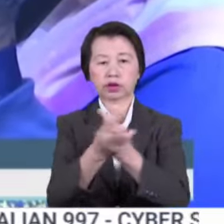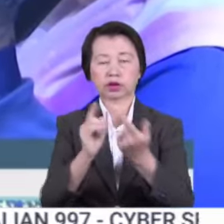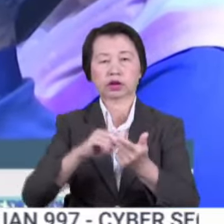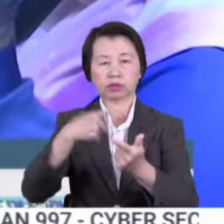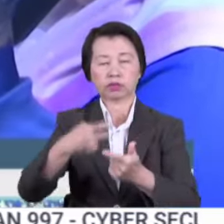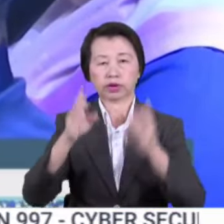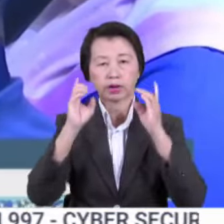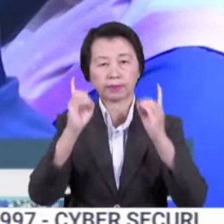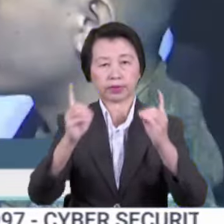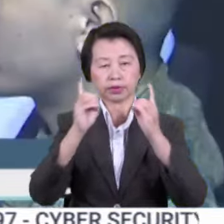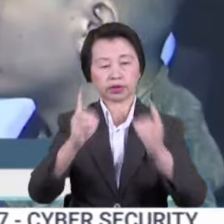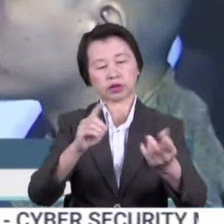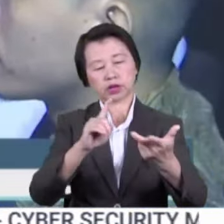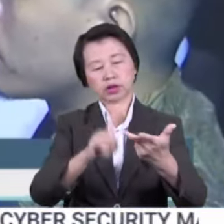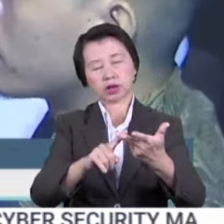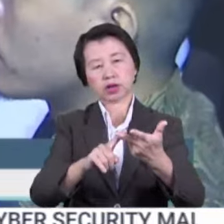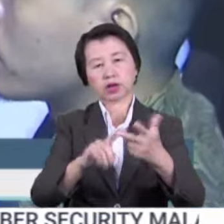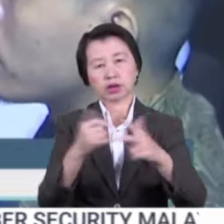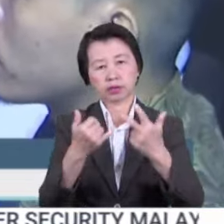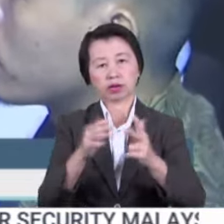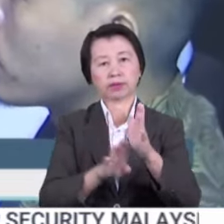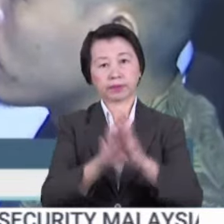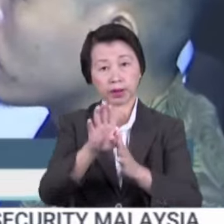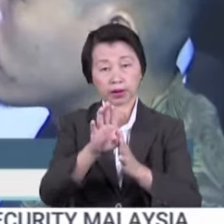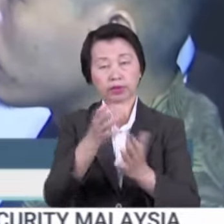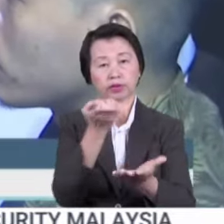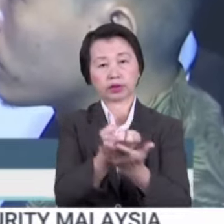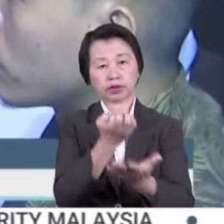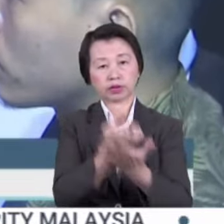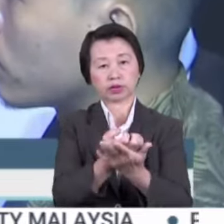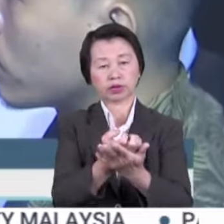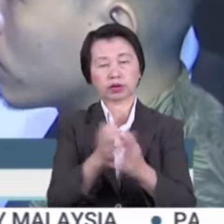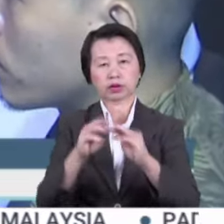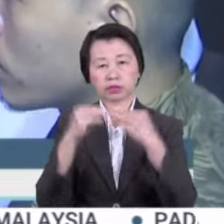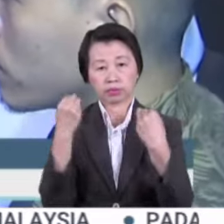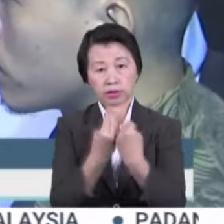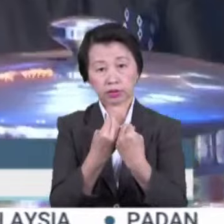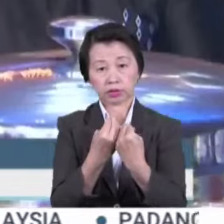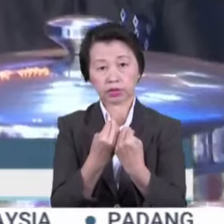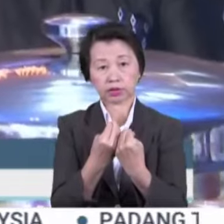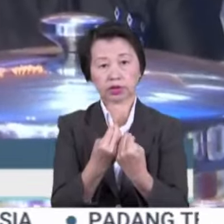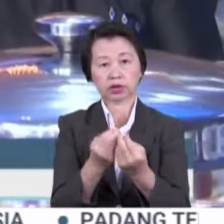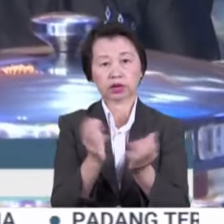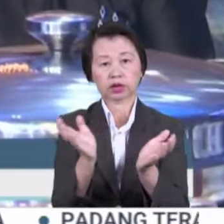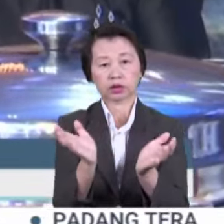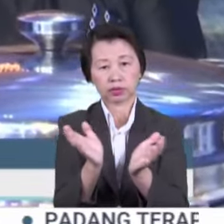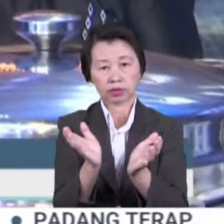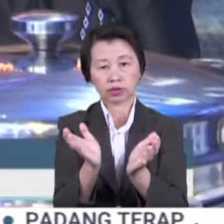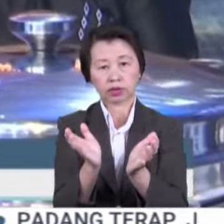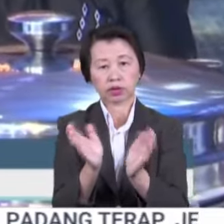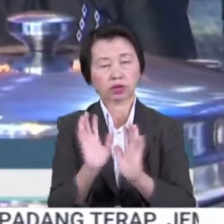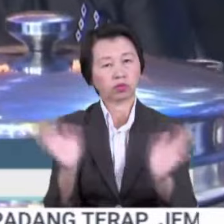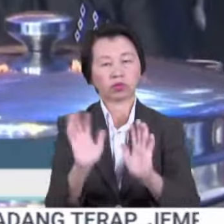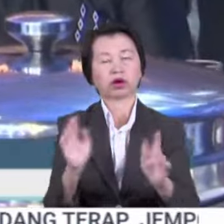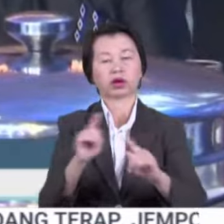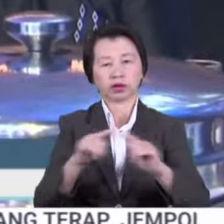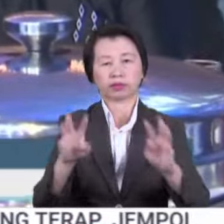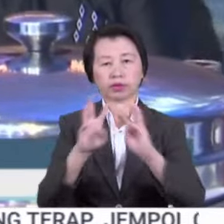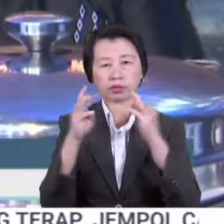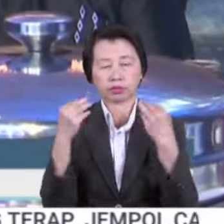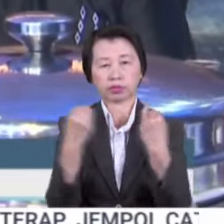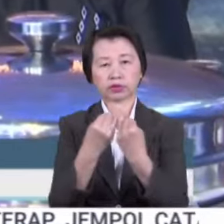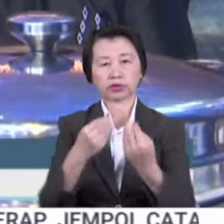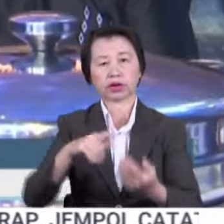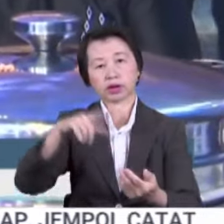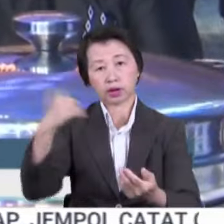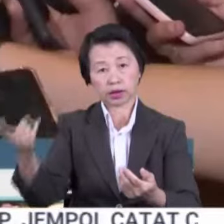pendidikan program pembangunan ekonomi masyarakat Brunei bukan saya masyarakat Brunei tetapi masyarakat yang